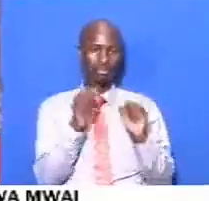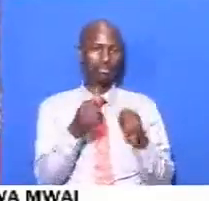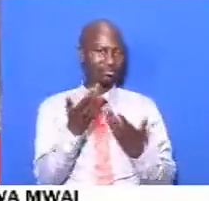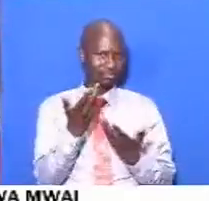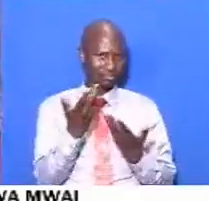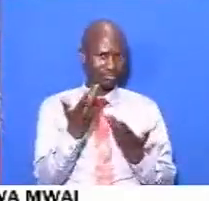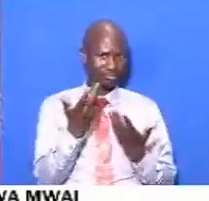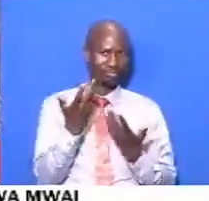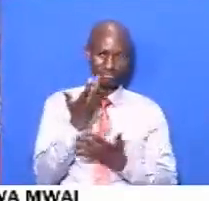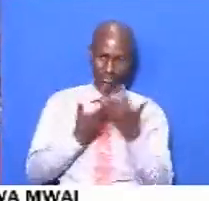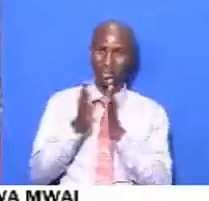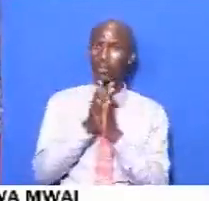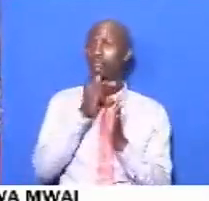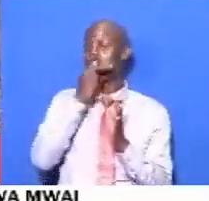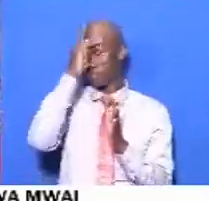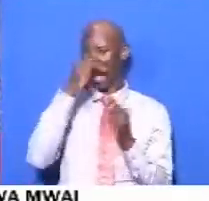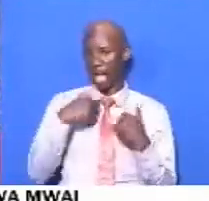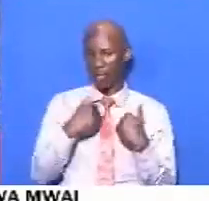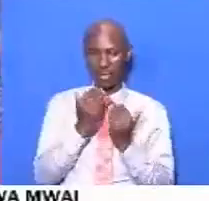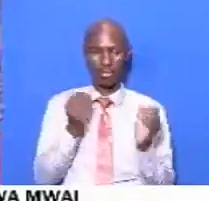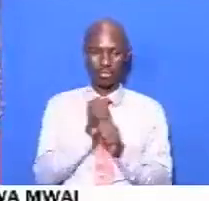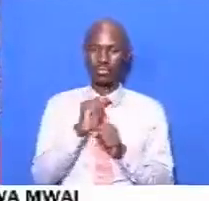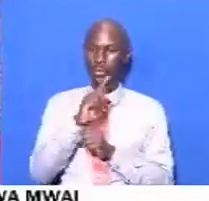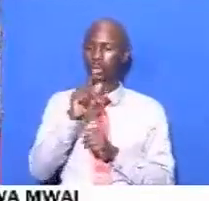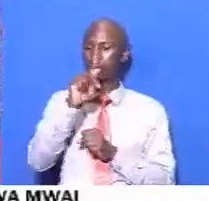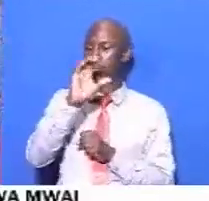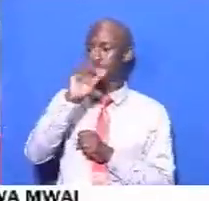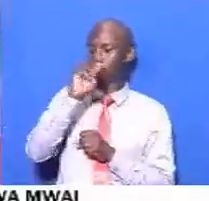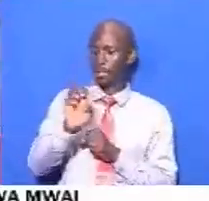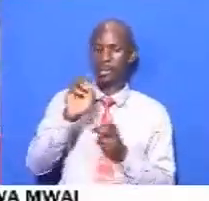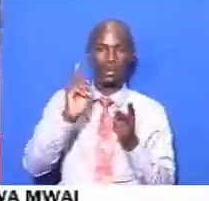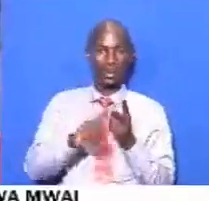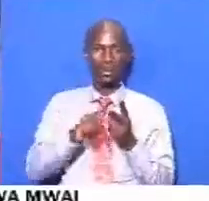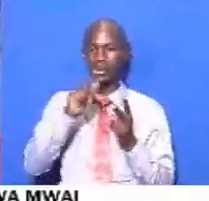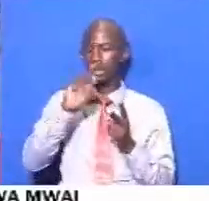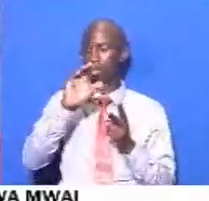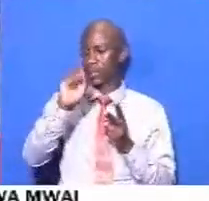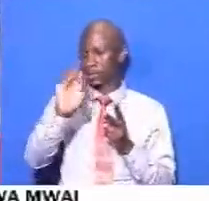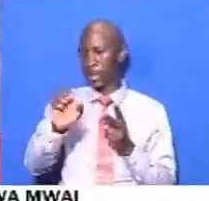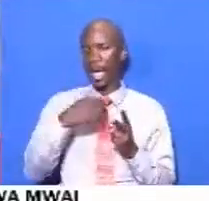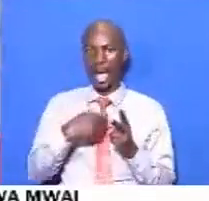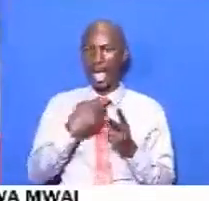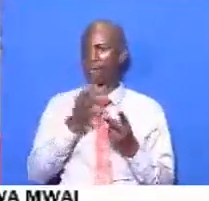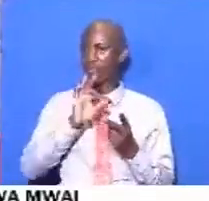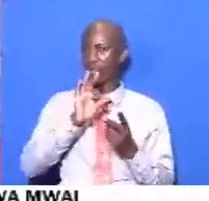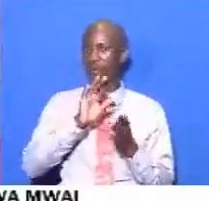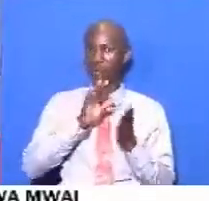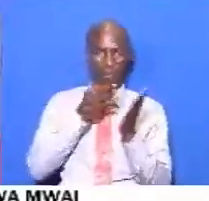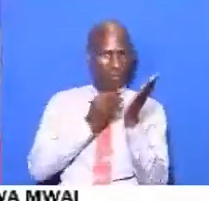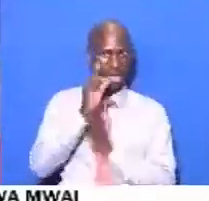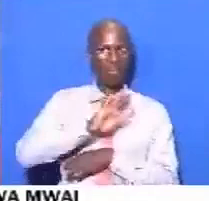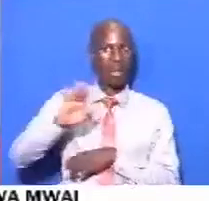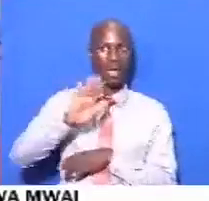kwithukiani syana asei alamena syana sibi kamitiani ya KCPE na KCSE na mena madhiema fees vando